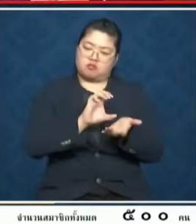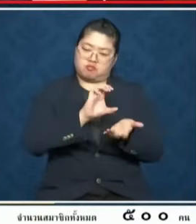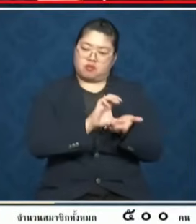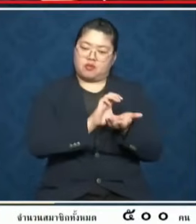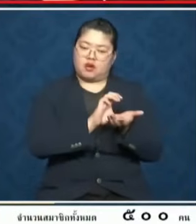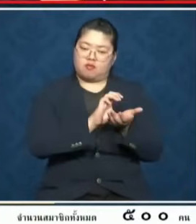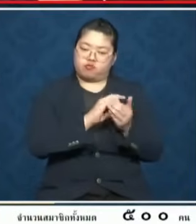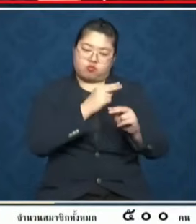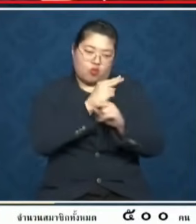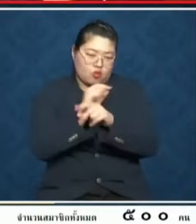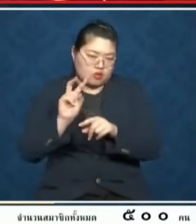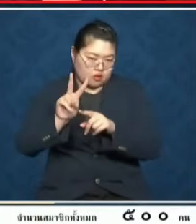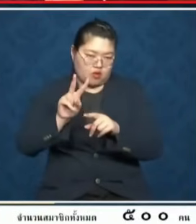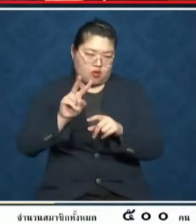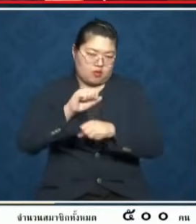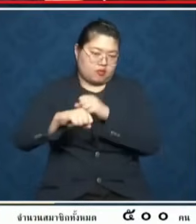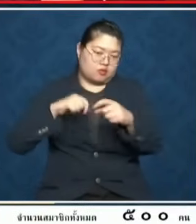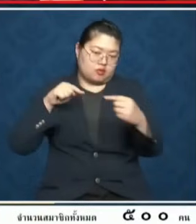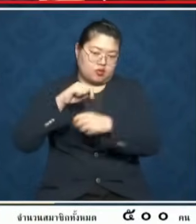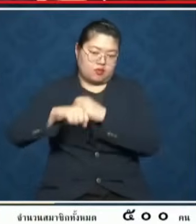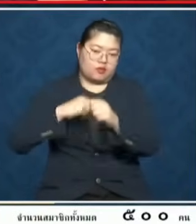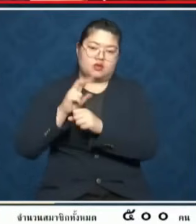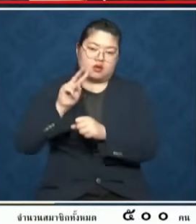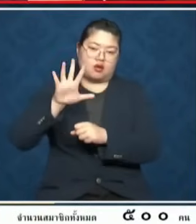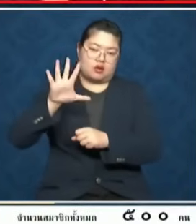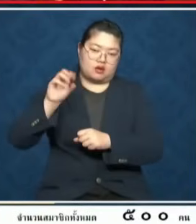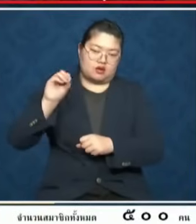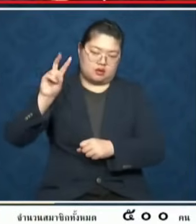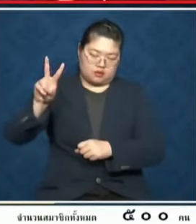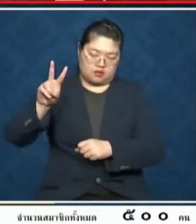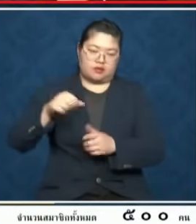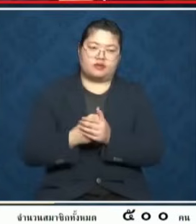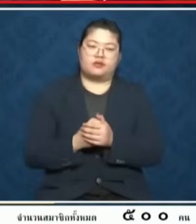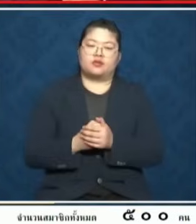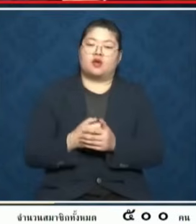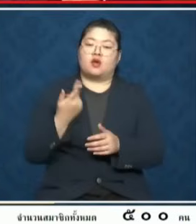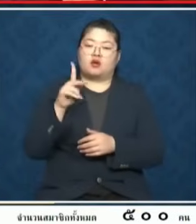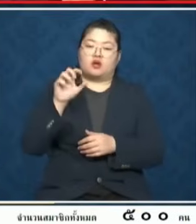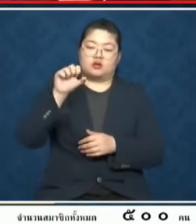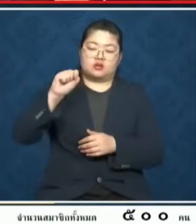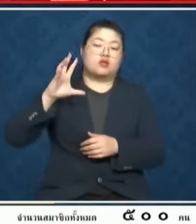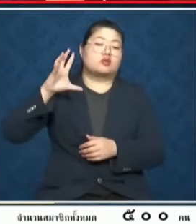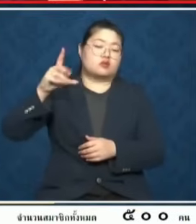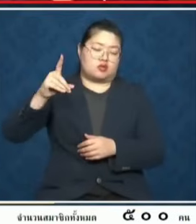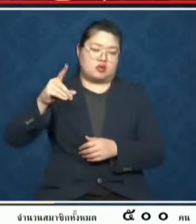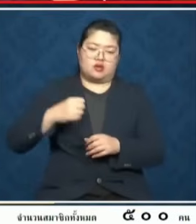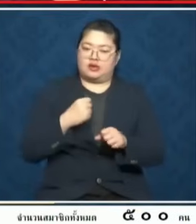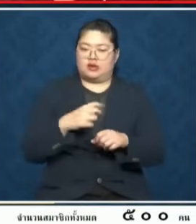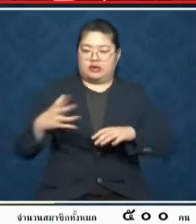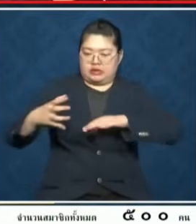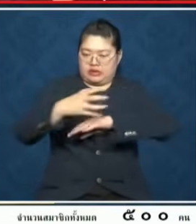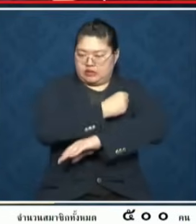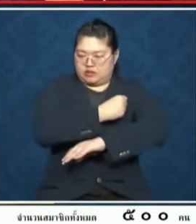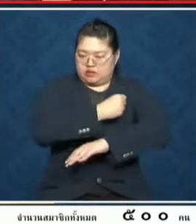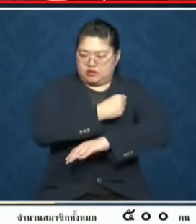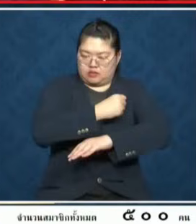เพิ่มขึ้น 2เท่าในปี 52และหลังจากนั้นเมื่อคสชนะคะเดินหน้าภารกิจยึดกุมอำนาจ